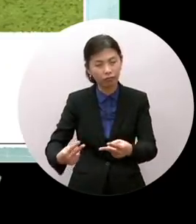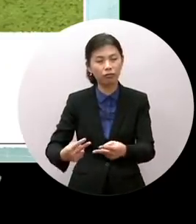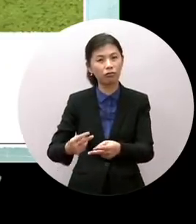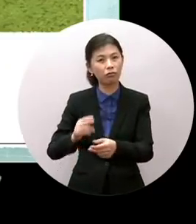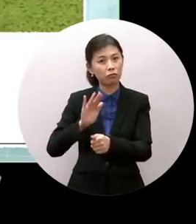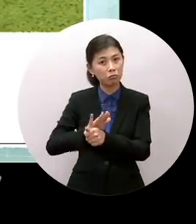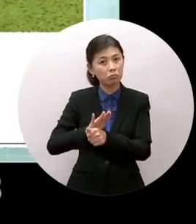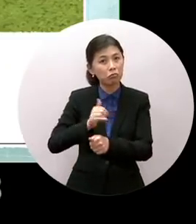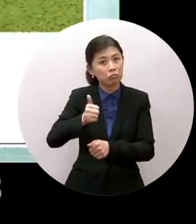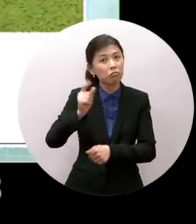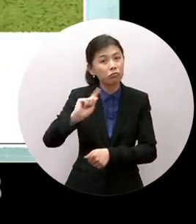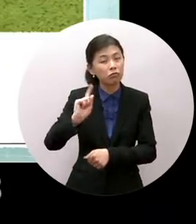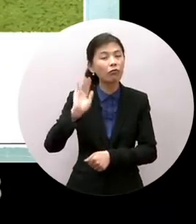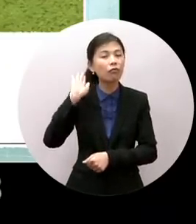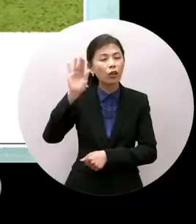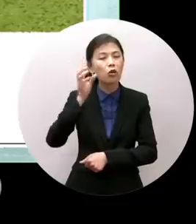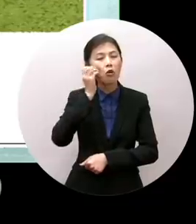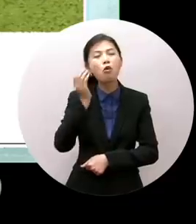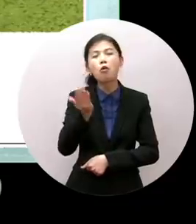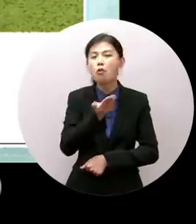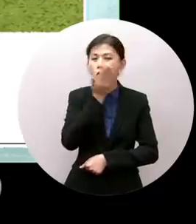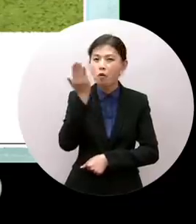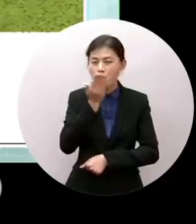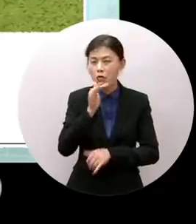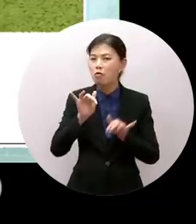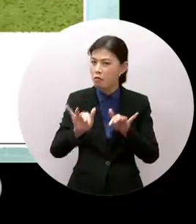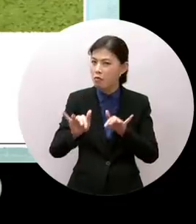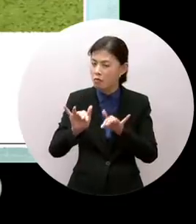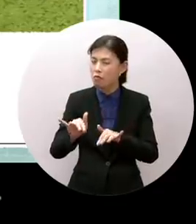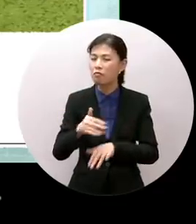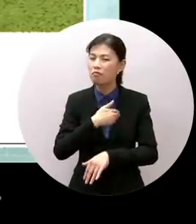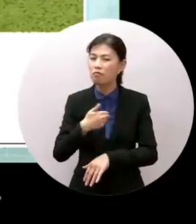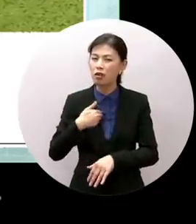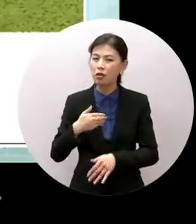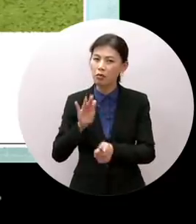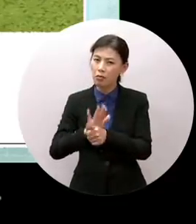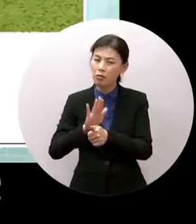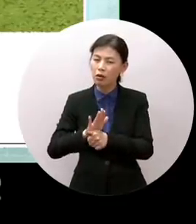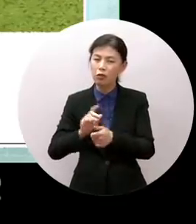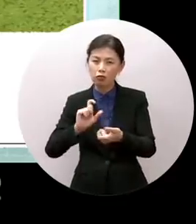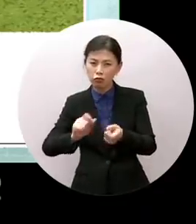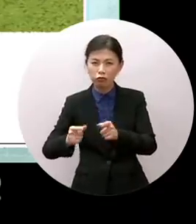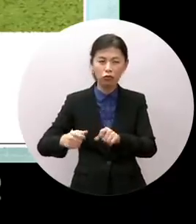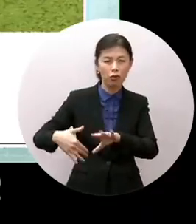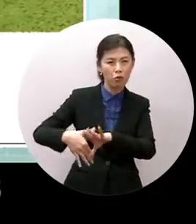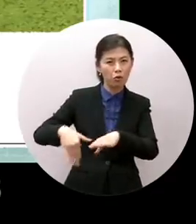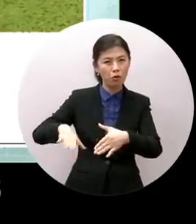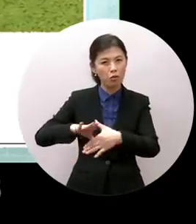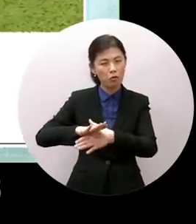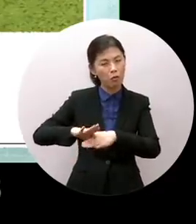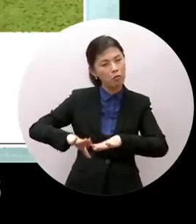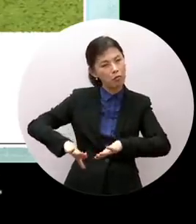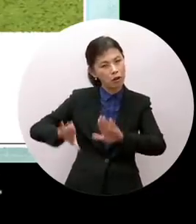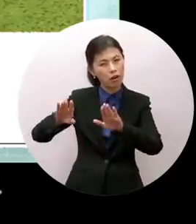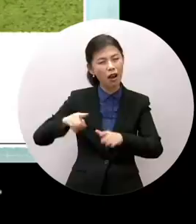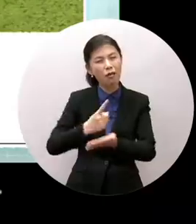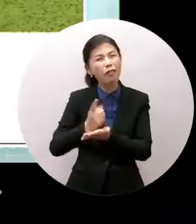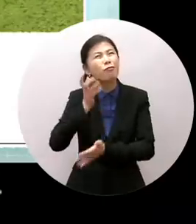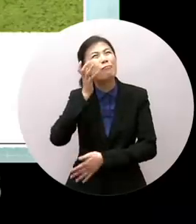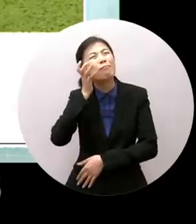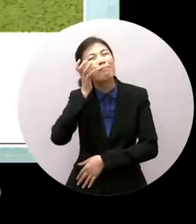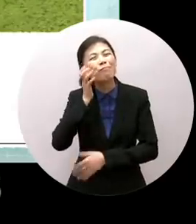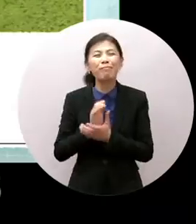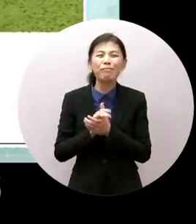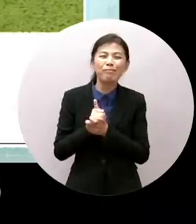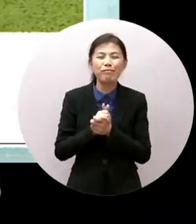这个咱的观光人潮，还当带动咱地方的文化，带动咱地方的观光，哦，这是大家吼拢寄望嘛。 是，哦、这阮